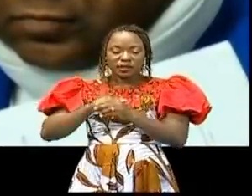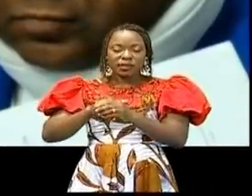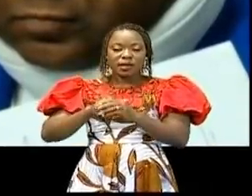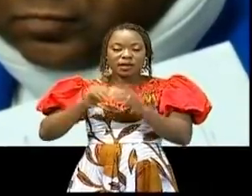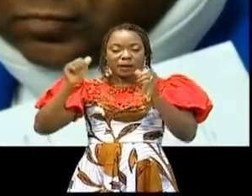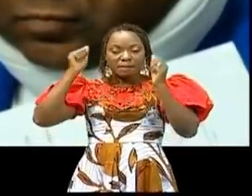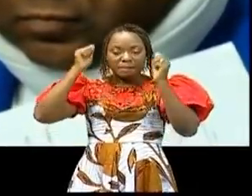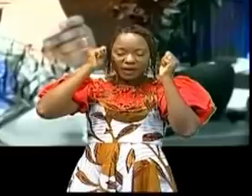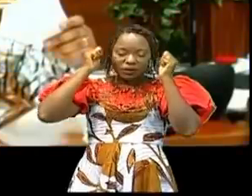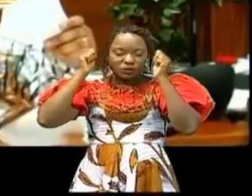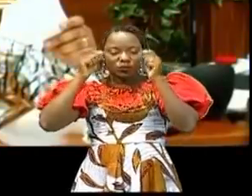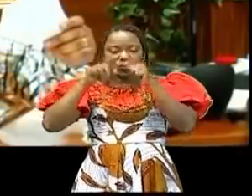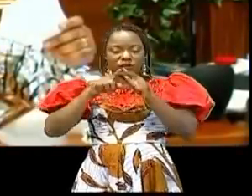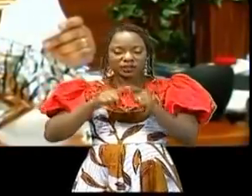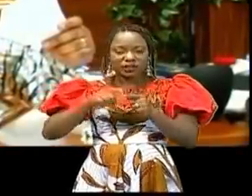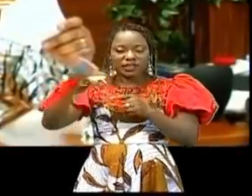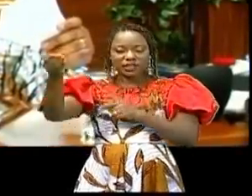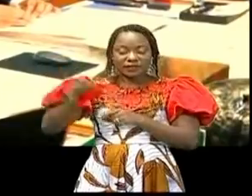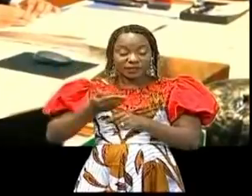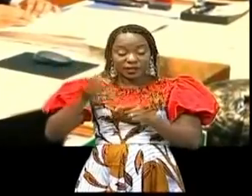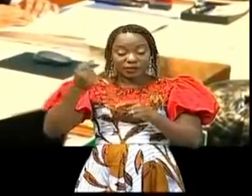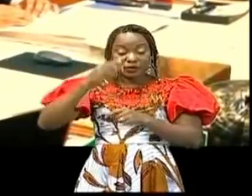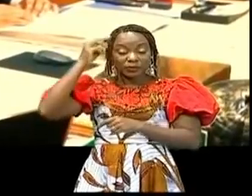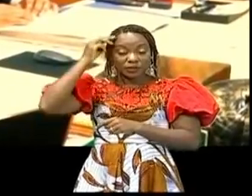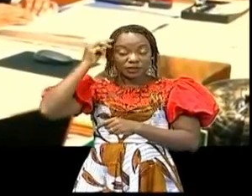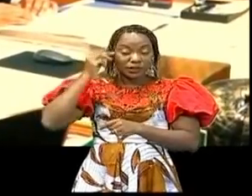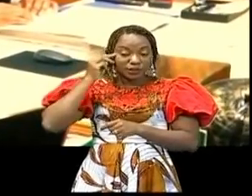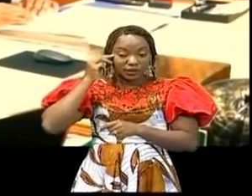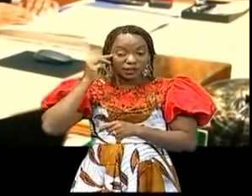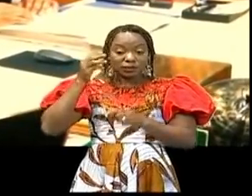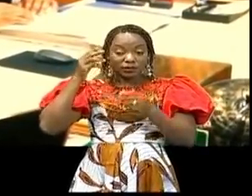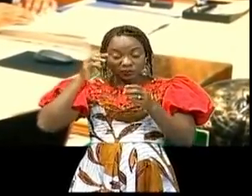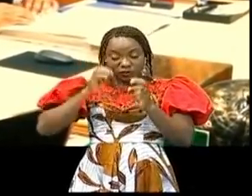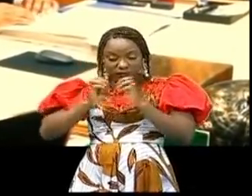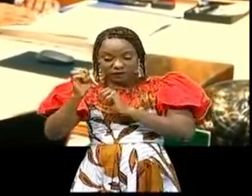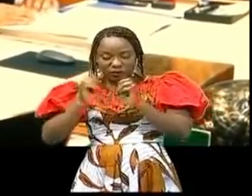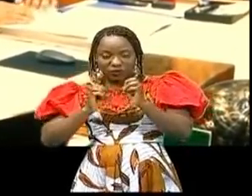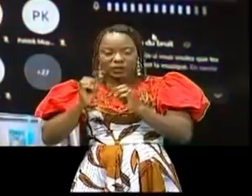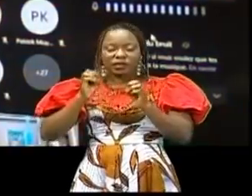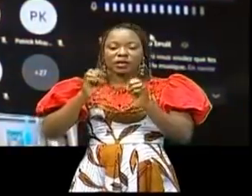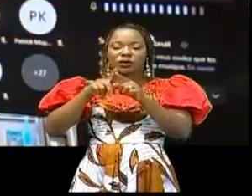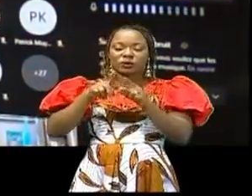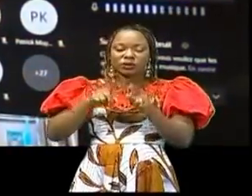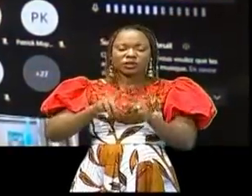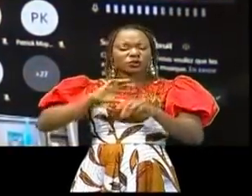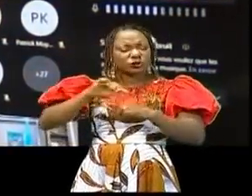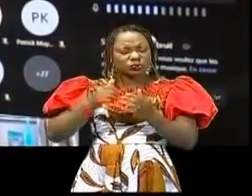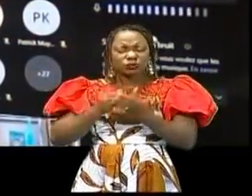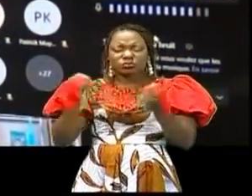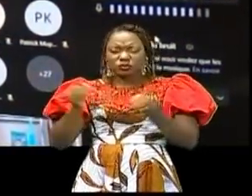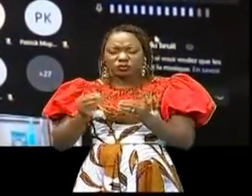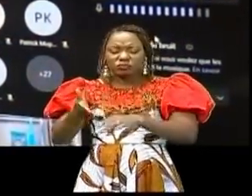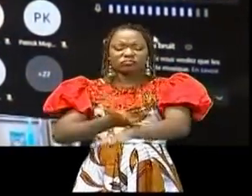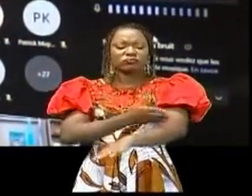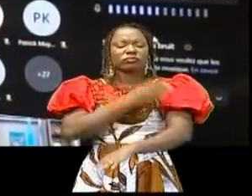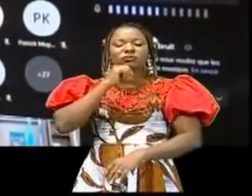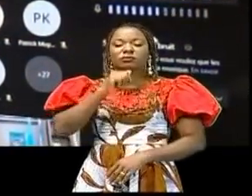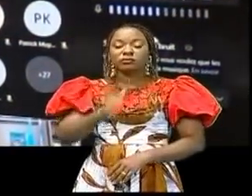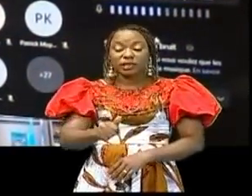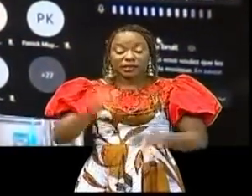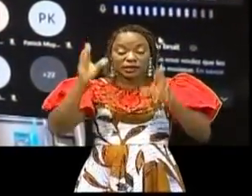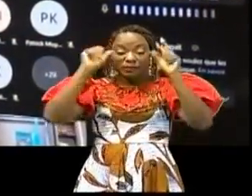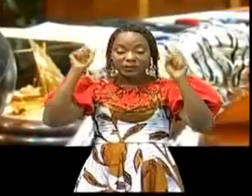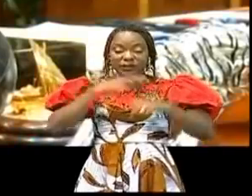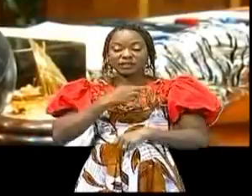ainsi invité le Premier ministre à évaluer avec le ministre concerné l'exécution effective de toutes ces recommandations. Le président